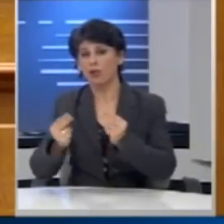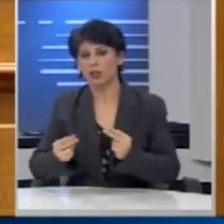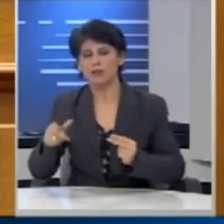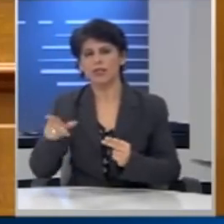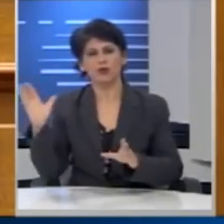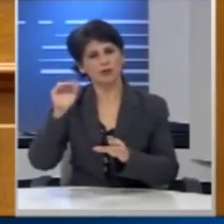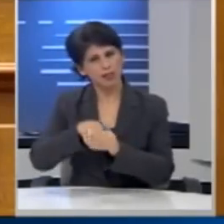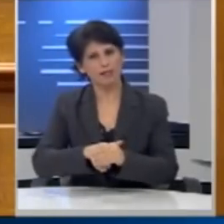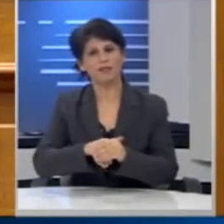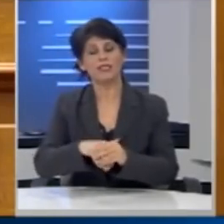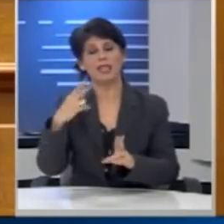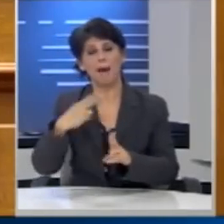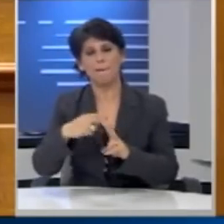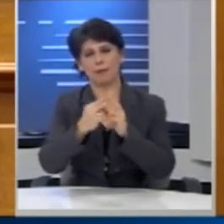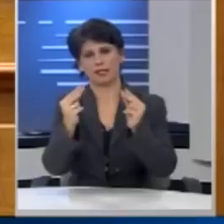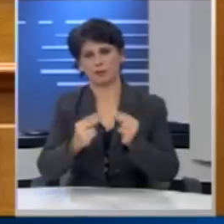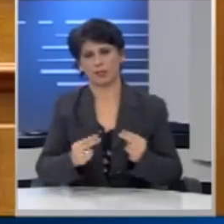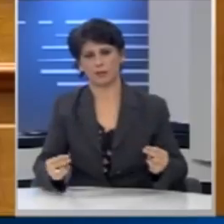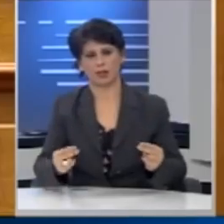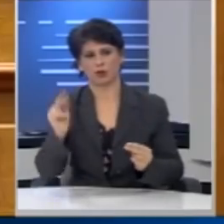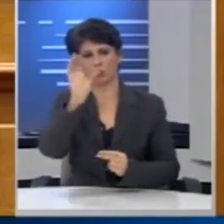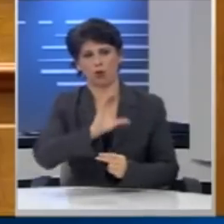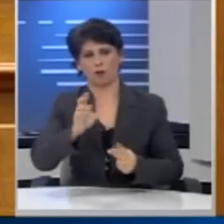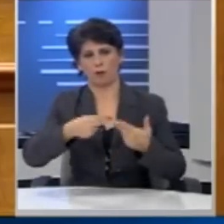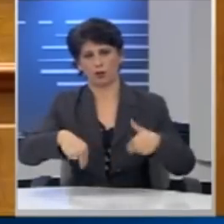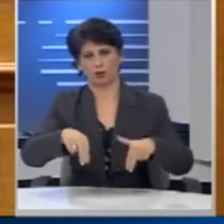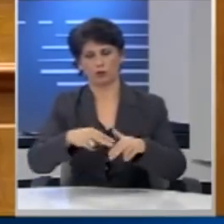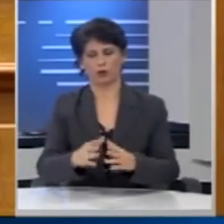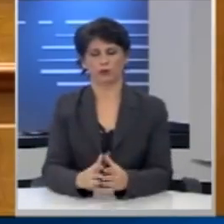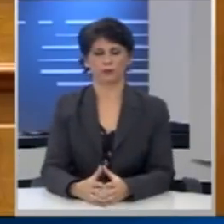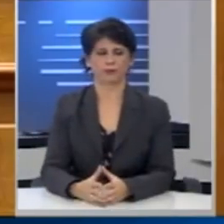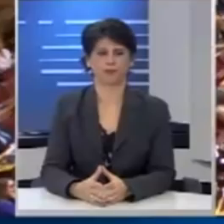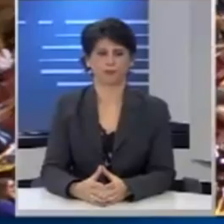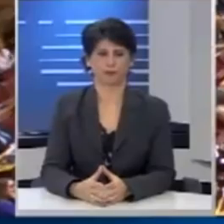αυτό συμπεριλαμβάνεται στα επίσημα συμπεράσματα του Ευρωπαϊκού Συμβουλίου.